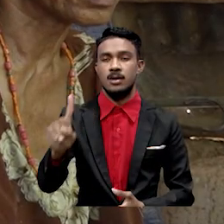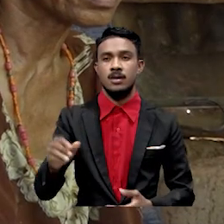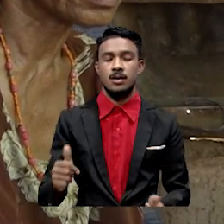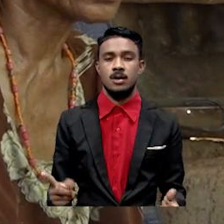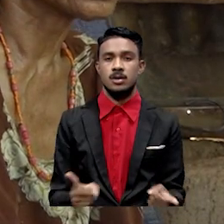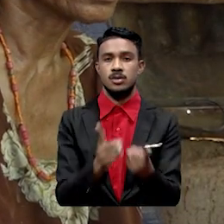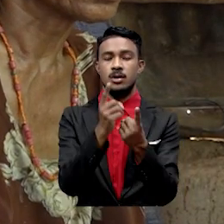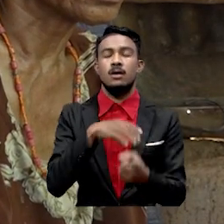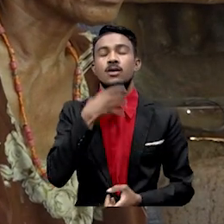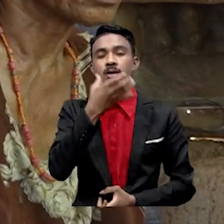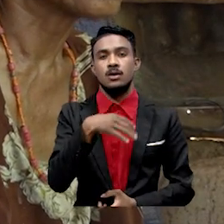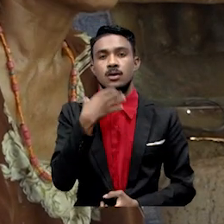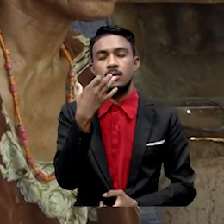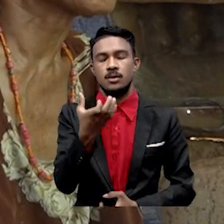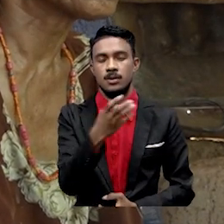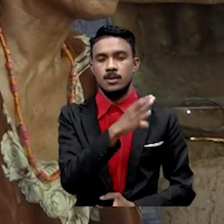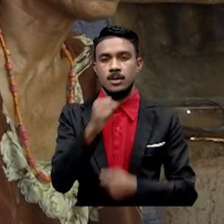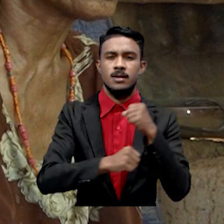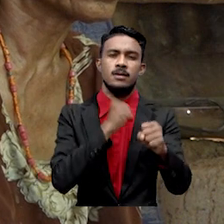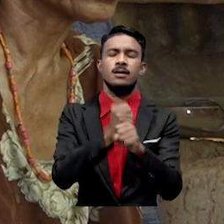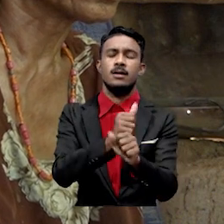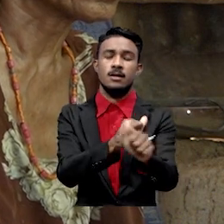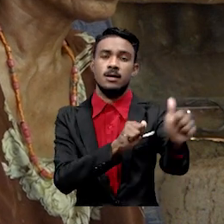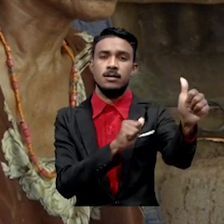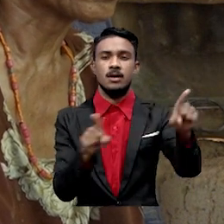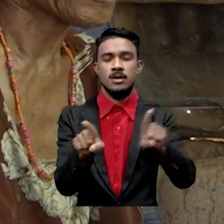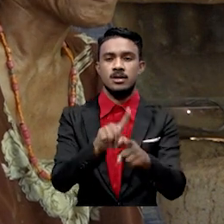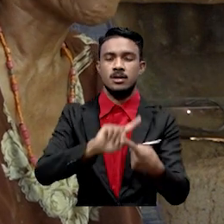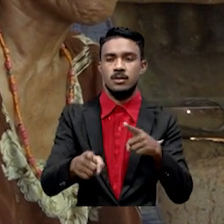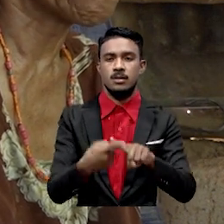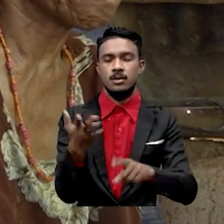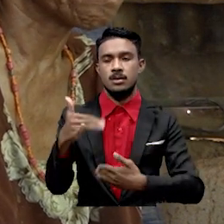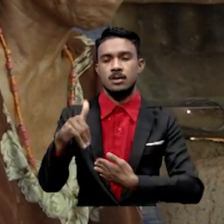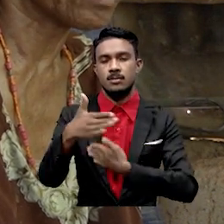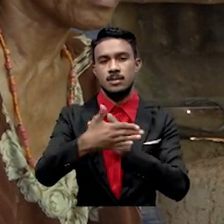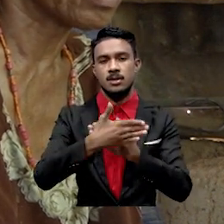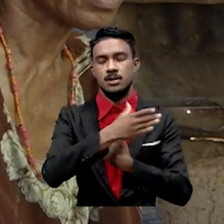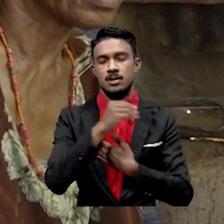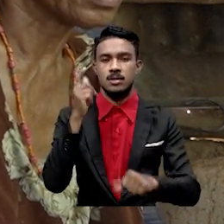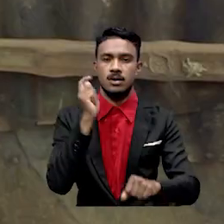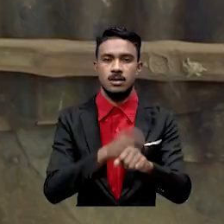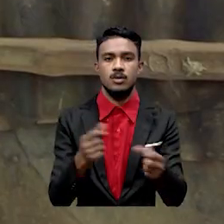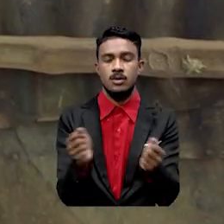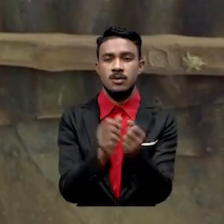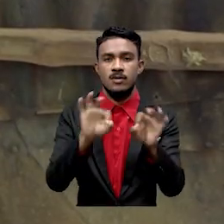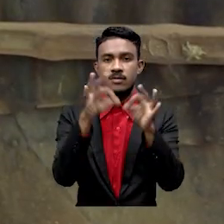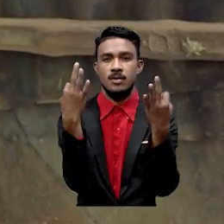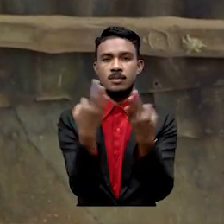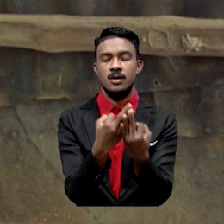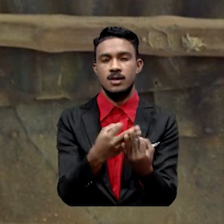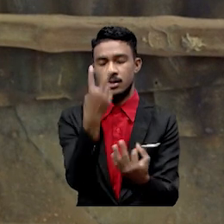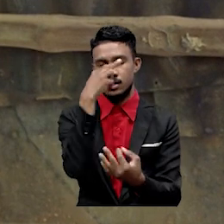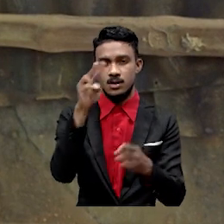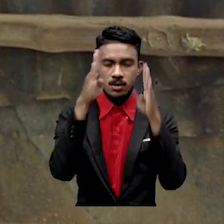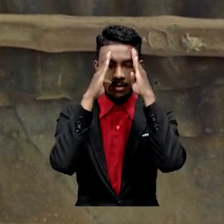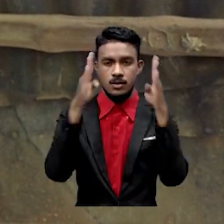asma kai isbot durante tinan narukona. No dar vizinu nebe besik liu, durante ne nia parte ho familia sempre tau matan